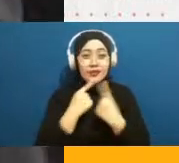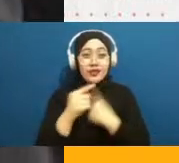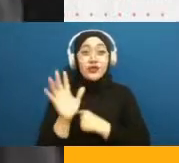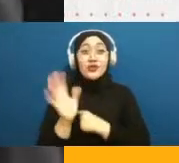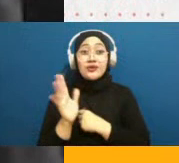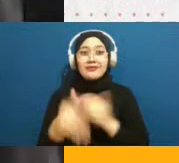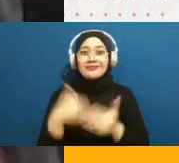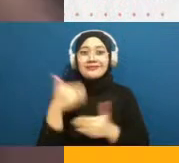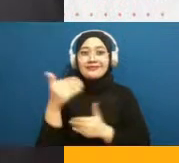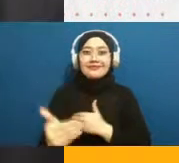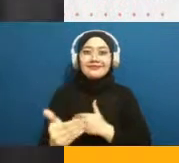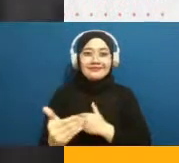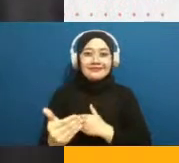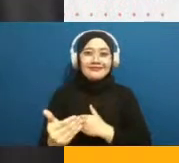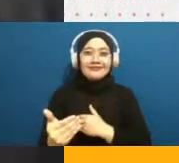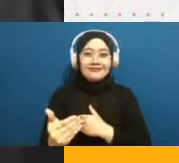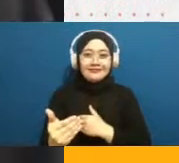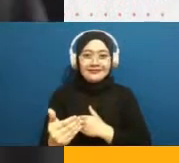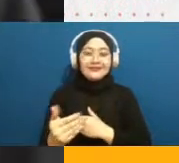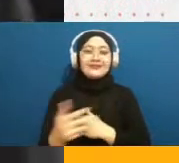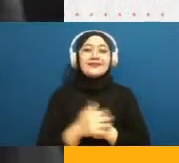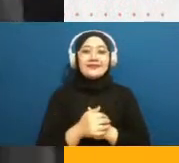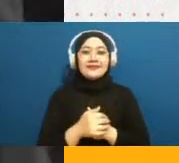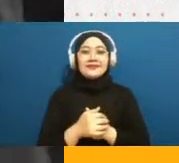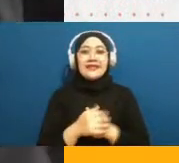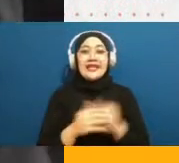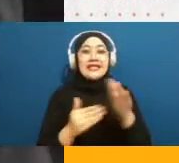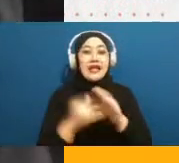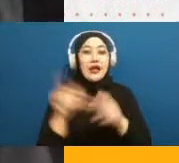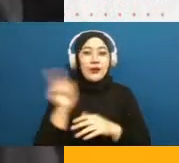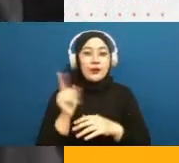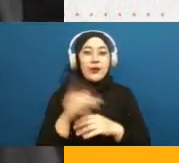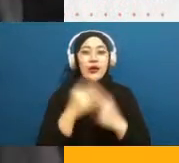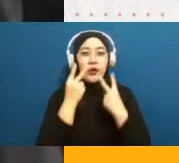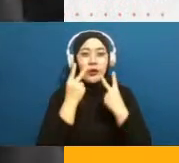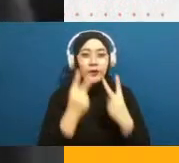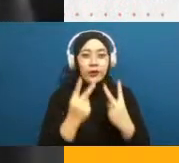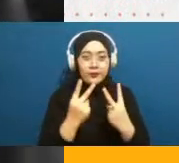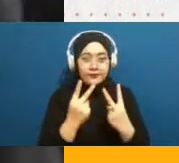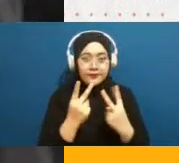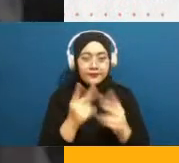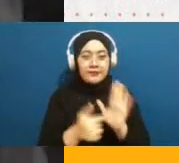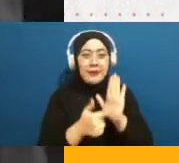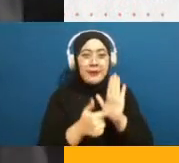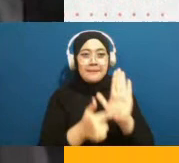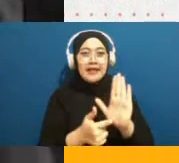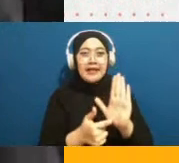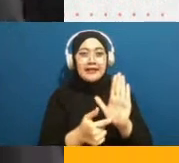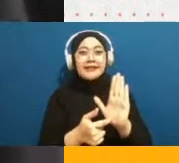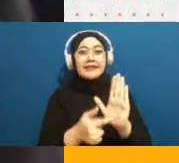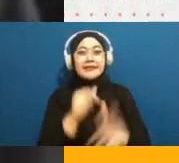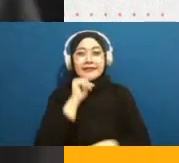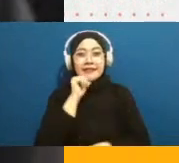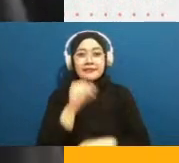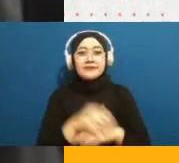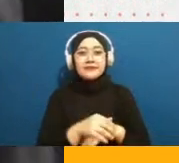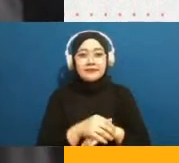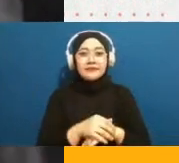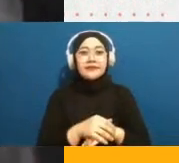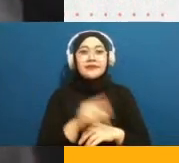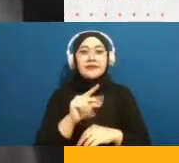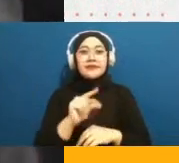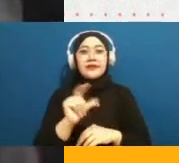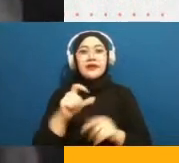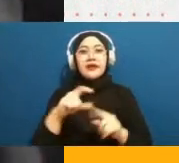mulai refreshing terlebih dahulu. Kita saksikan ada penampilan dari Right Shuffle Band,